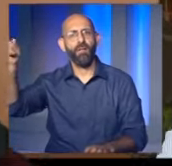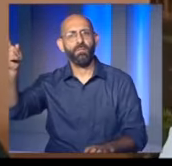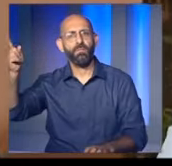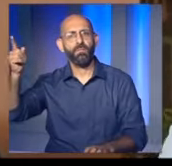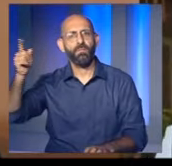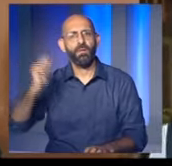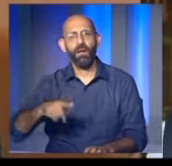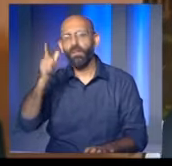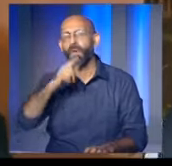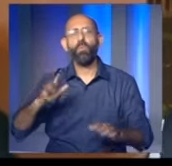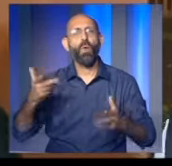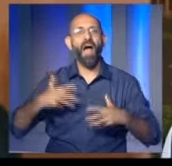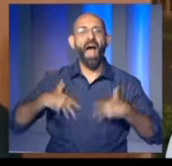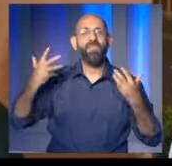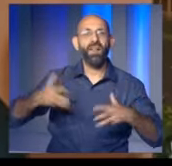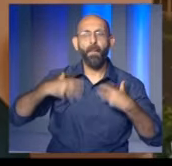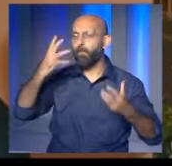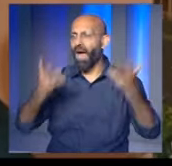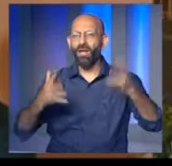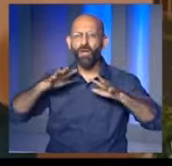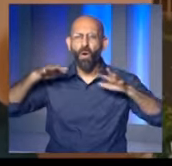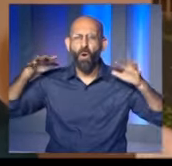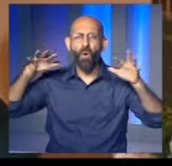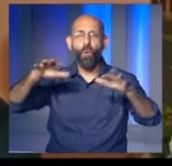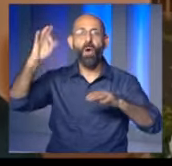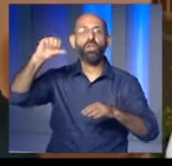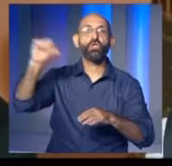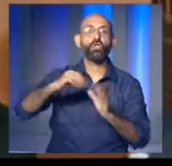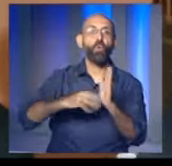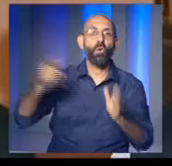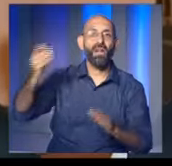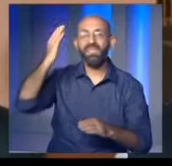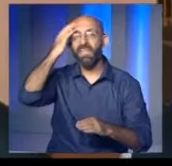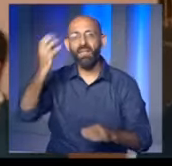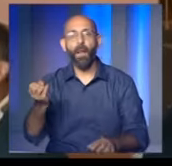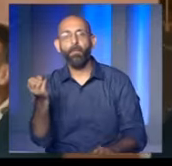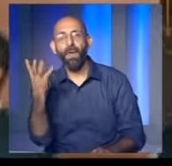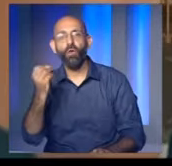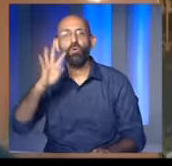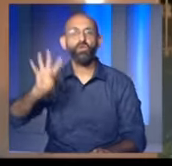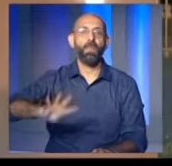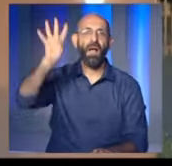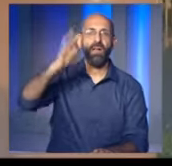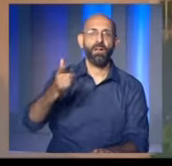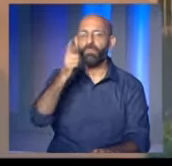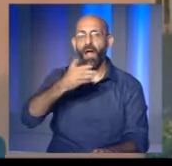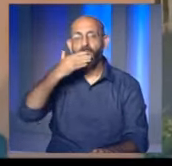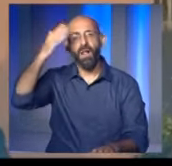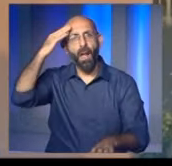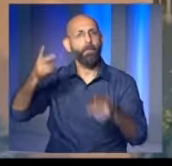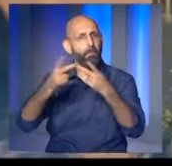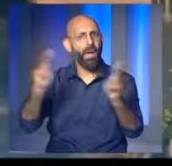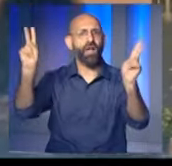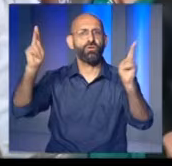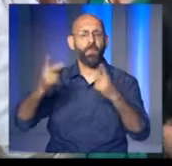بقية المهرجانات من سور وصيدا وبيروت للشمال الحمد لله في قسم منا